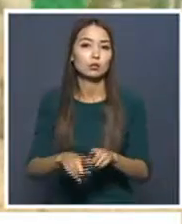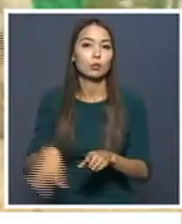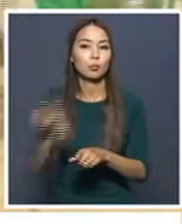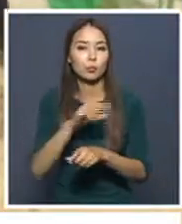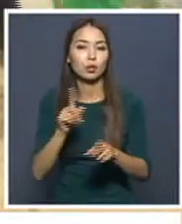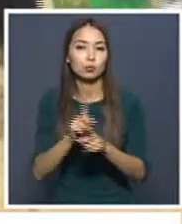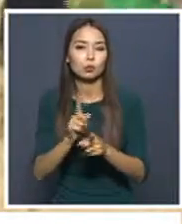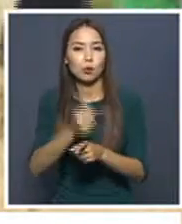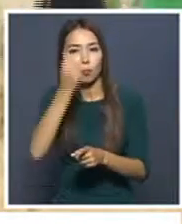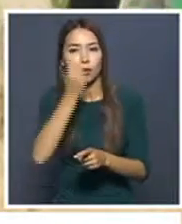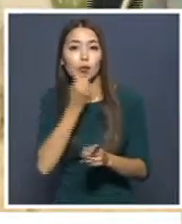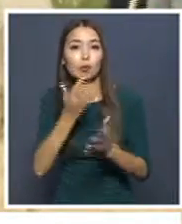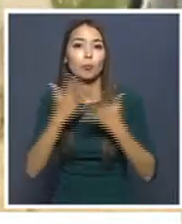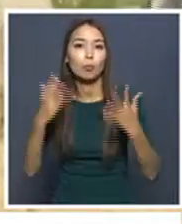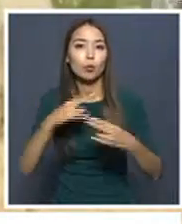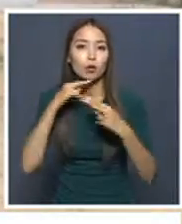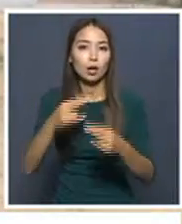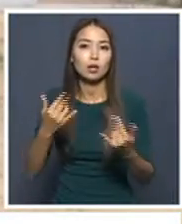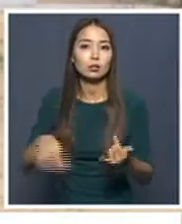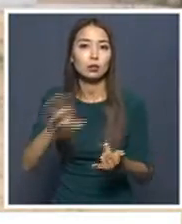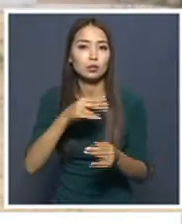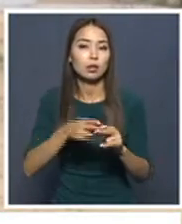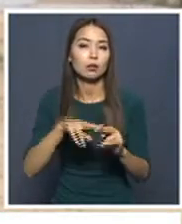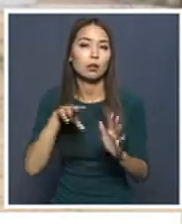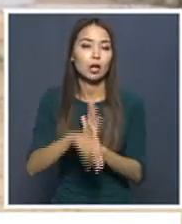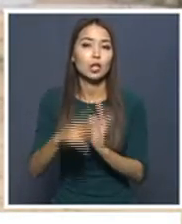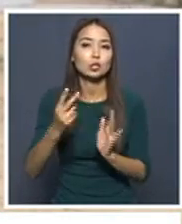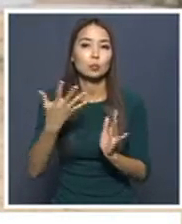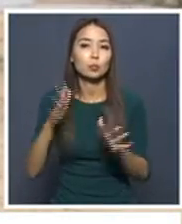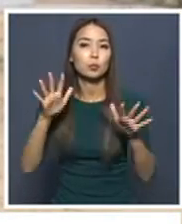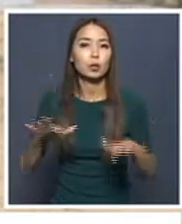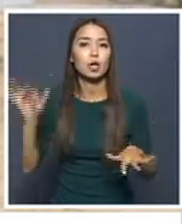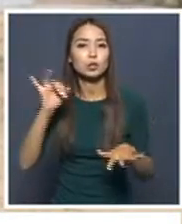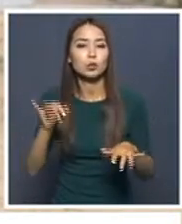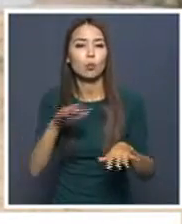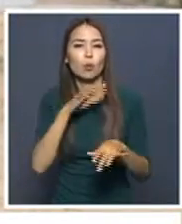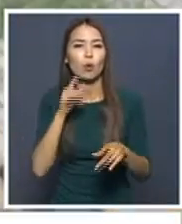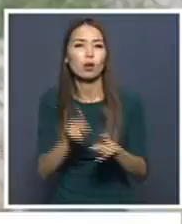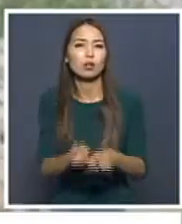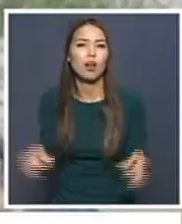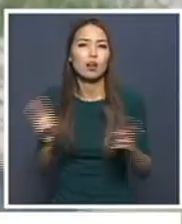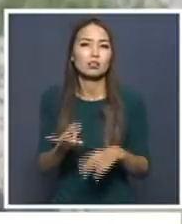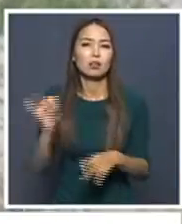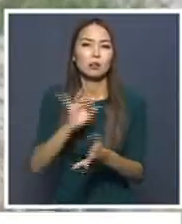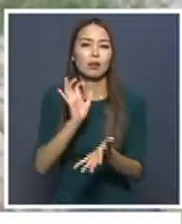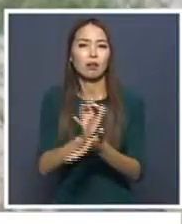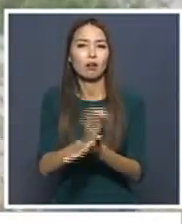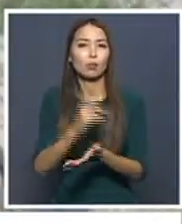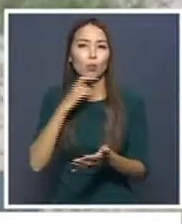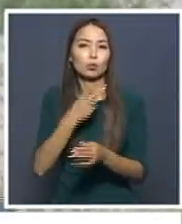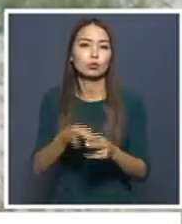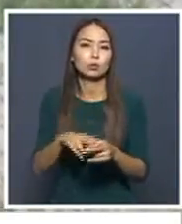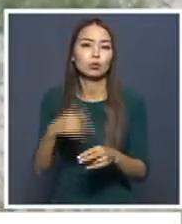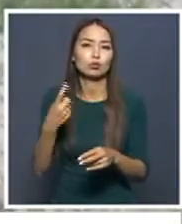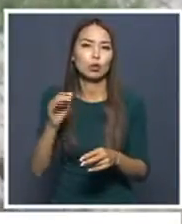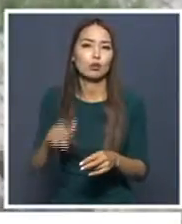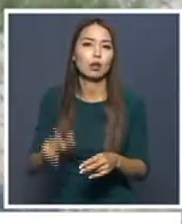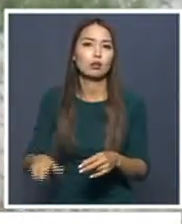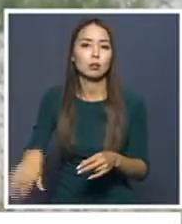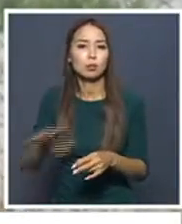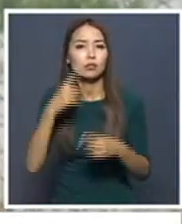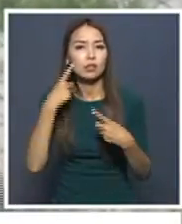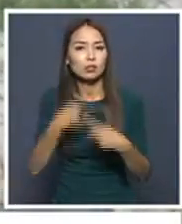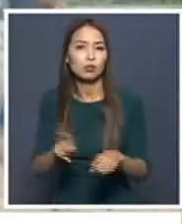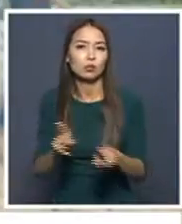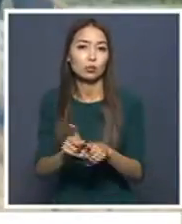танытты. Олар теңіз жағасы мен 25 тарихи мәдени орынды қатты қалдықтардан тазартқан. Сенбілікке 100-ден астам арнайы техника